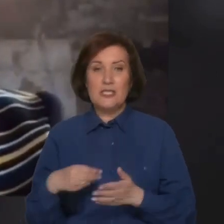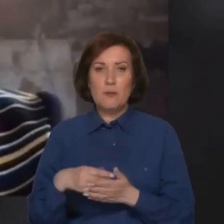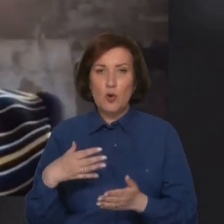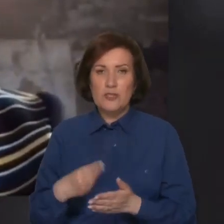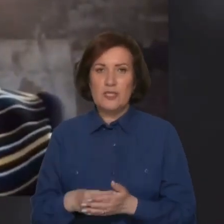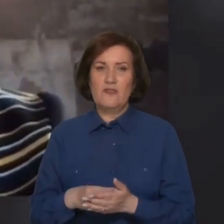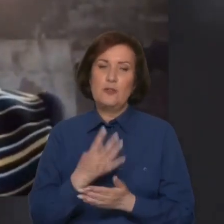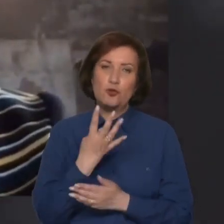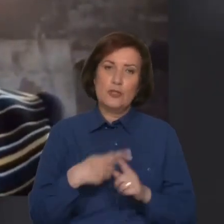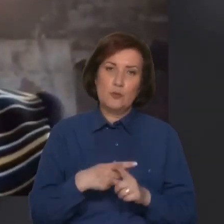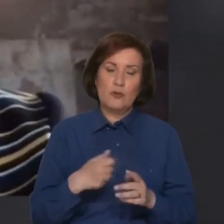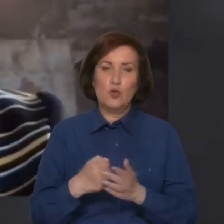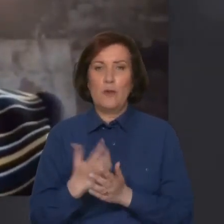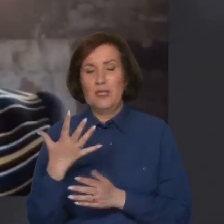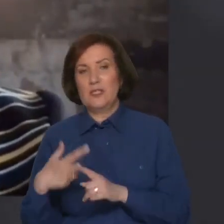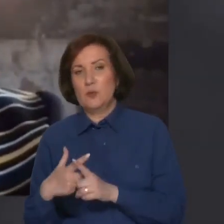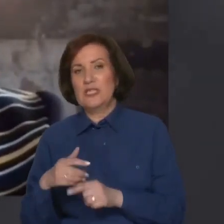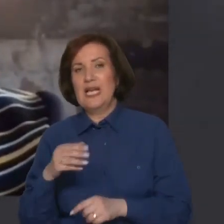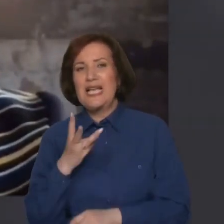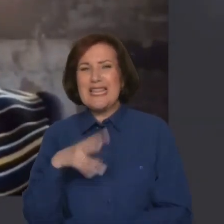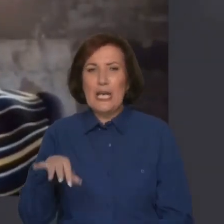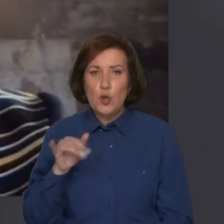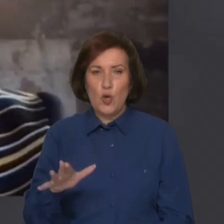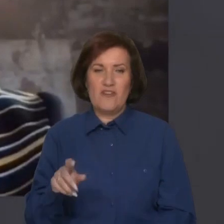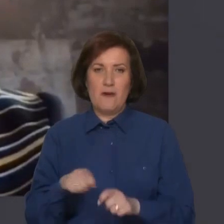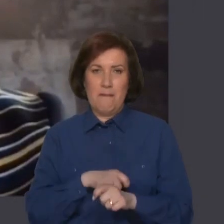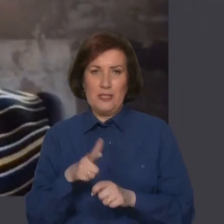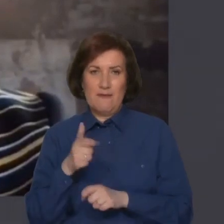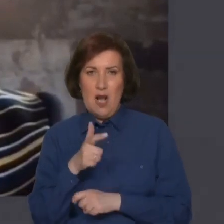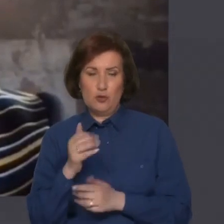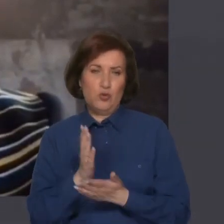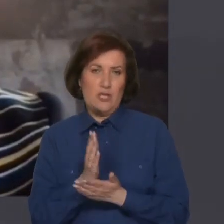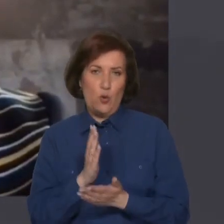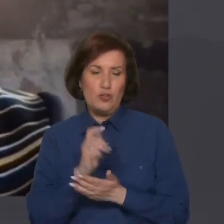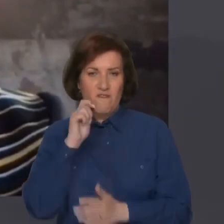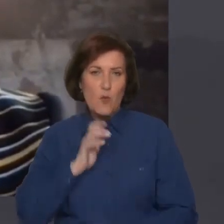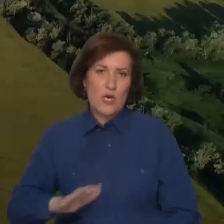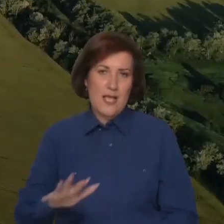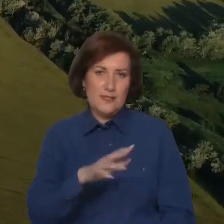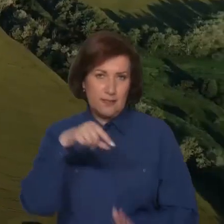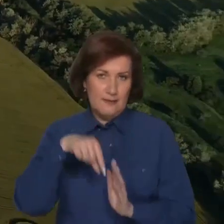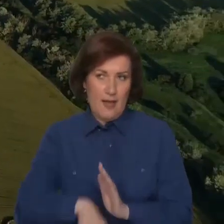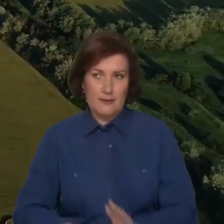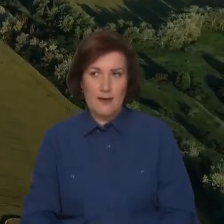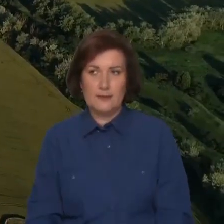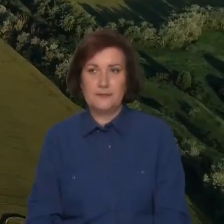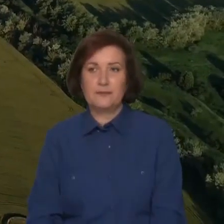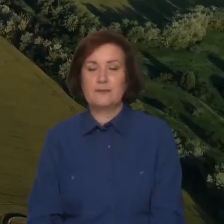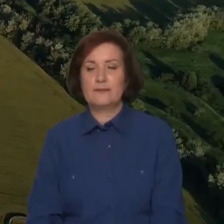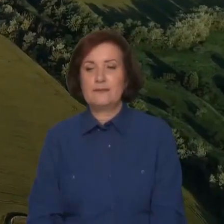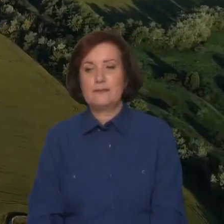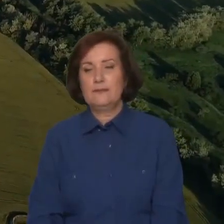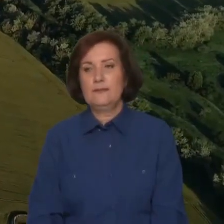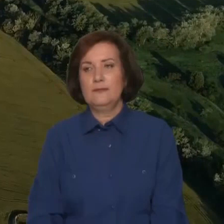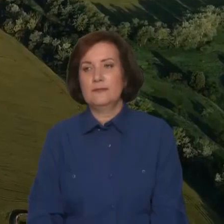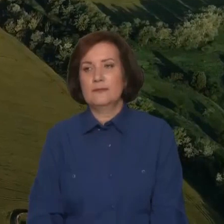оцінками, від 4,5 до 5,5 трильйонів метрів кубічного газу знаходиться в українських надрах. Леся Воговська, єдині новини